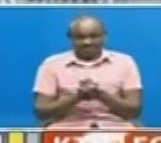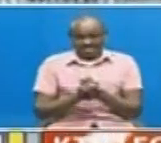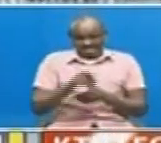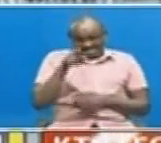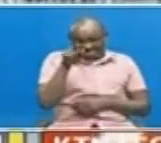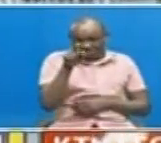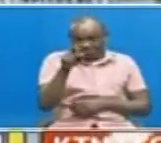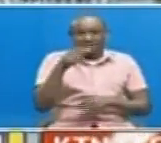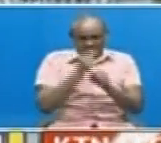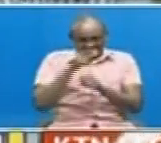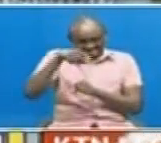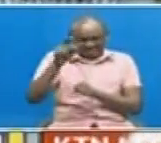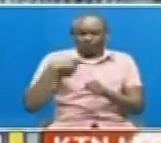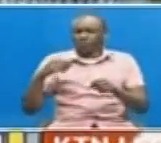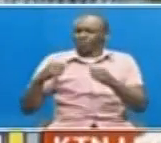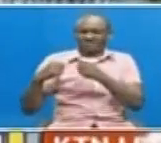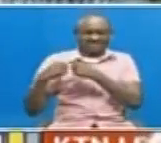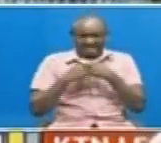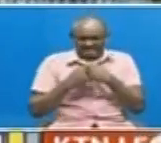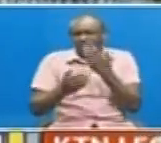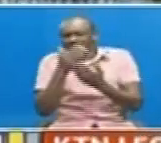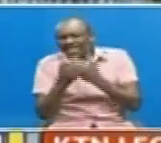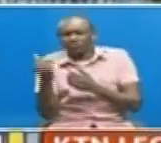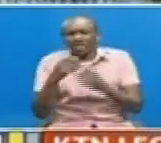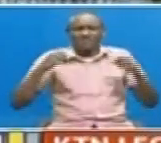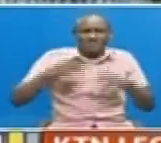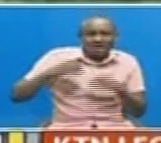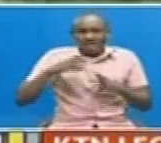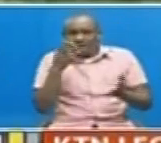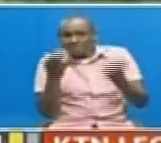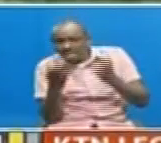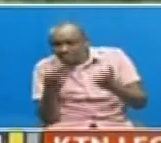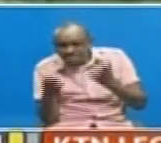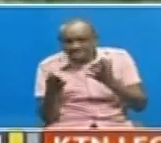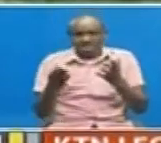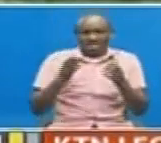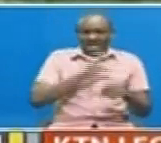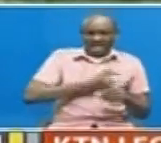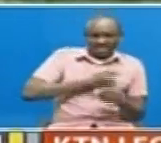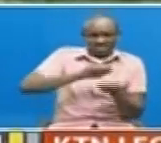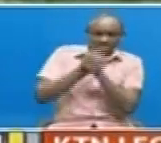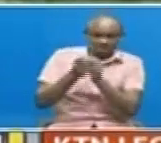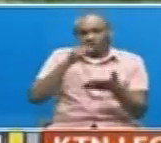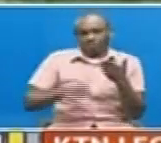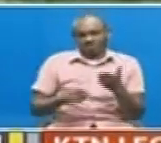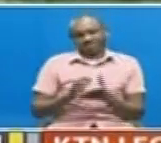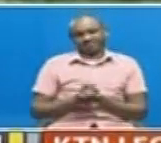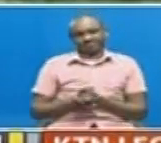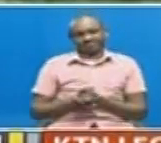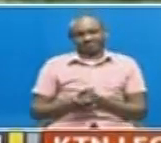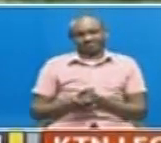Jambo ambalo lilimfanya kutatizika kuwalea huku akihofia huenda wakapotoka kimaadili. Being a